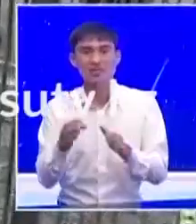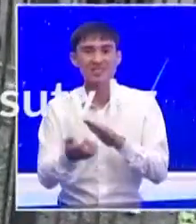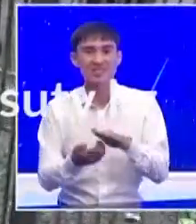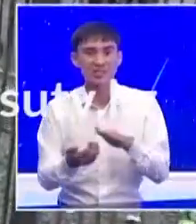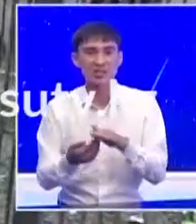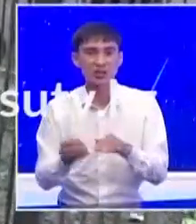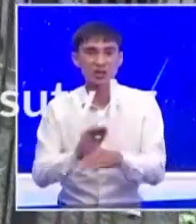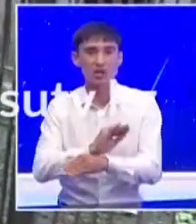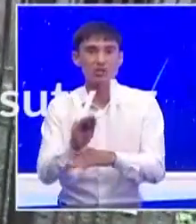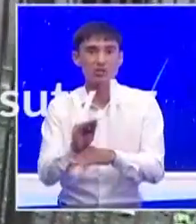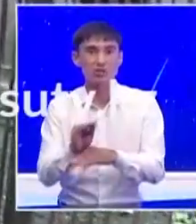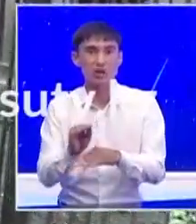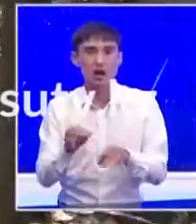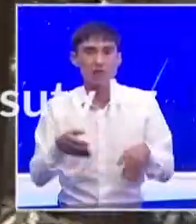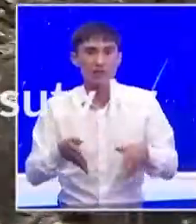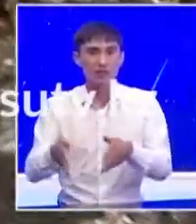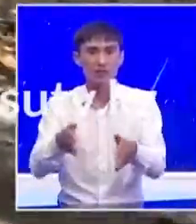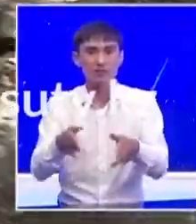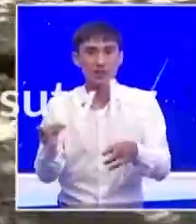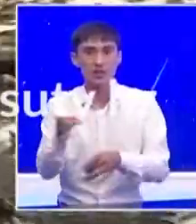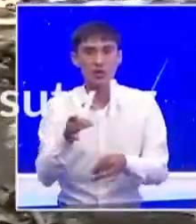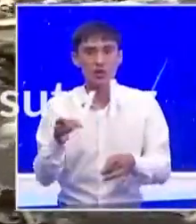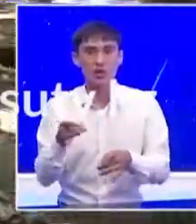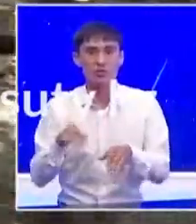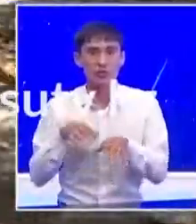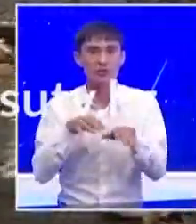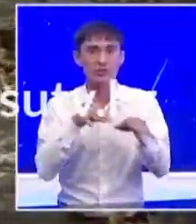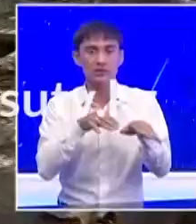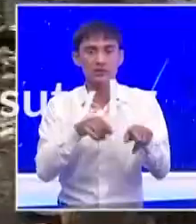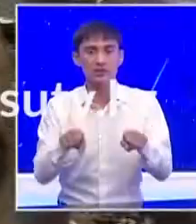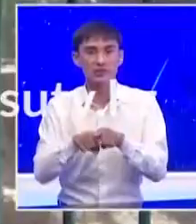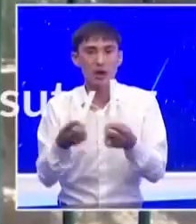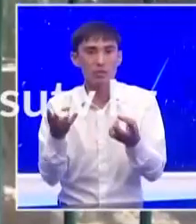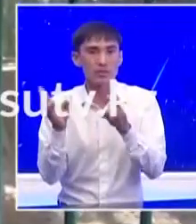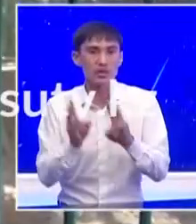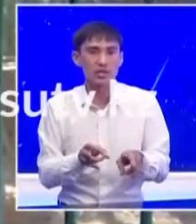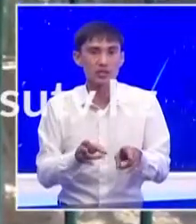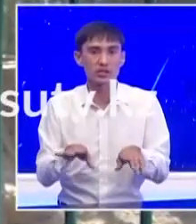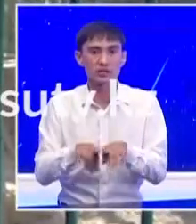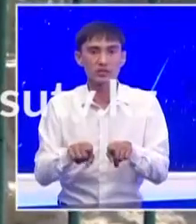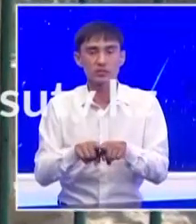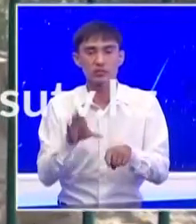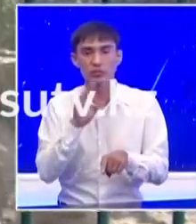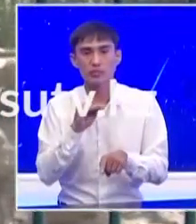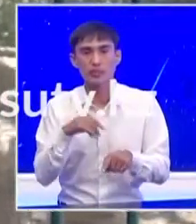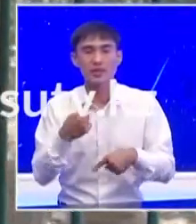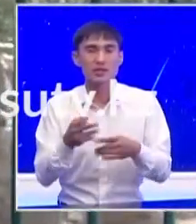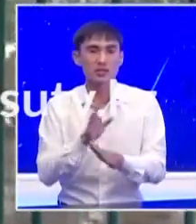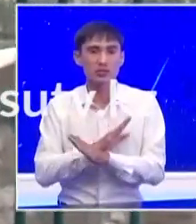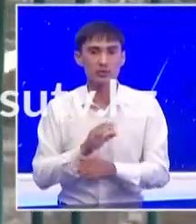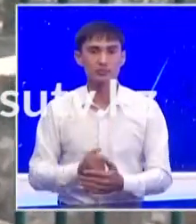недостаточно оснащенных автобанами трасс региона кочевка для копытных может обернуться серьезными травмами или даже